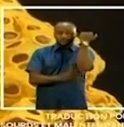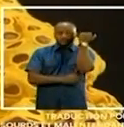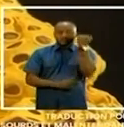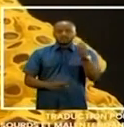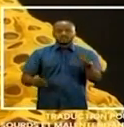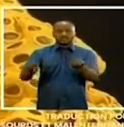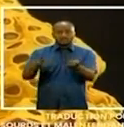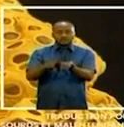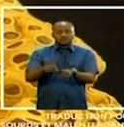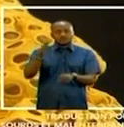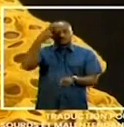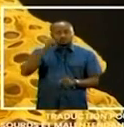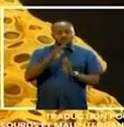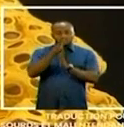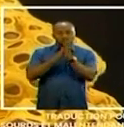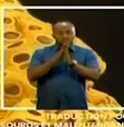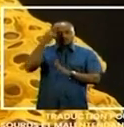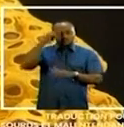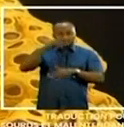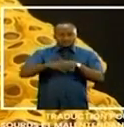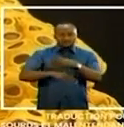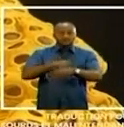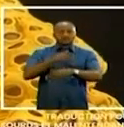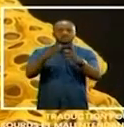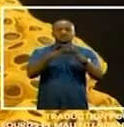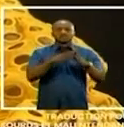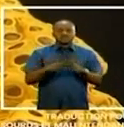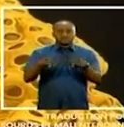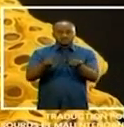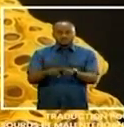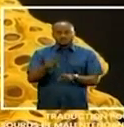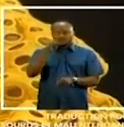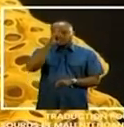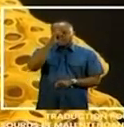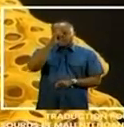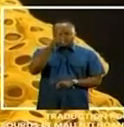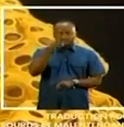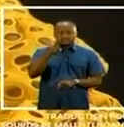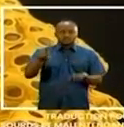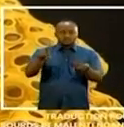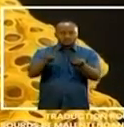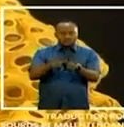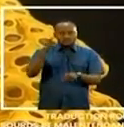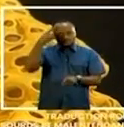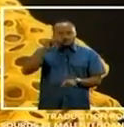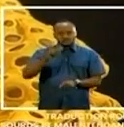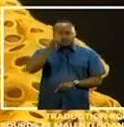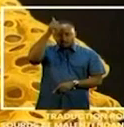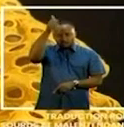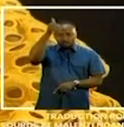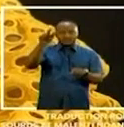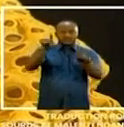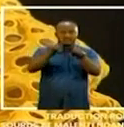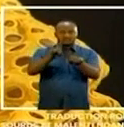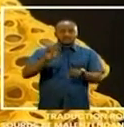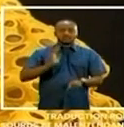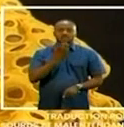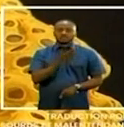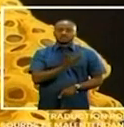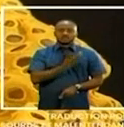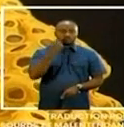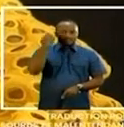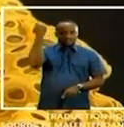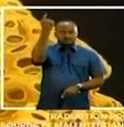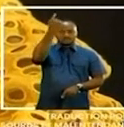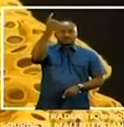pauvreté systémique, il est plus que souhaitable d'agir ensemble de manière plus intelligente, car il y